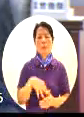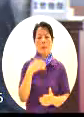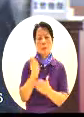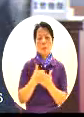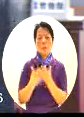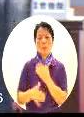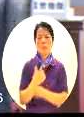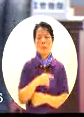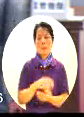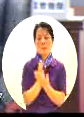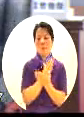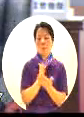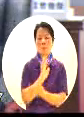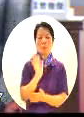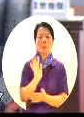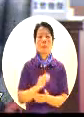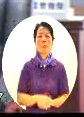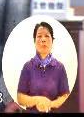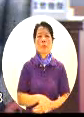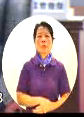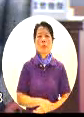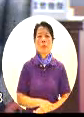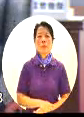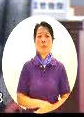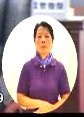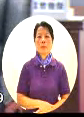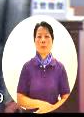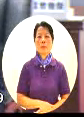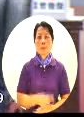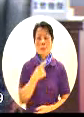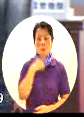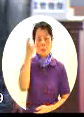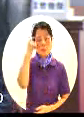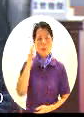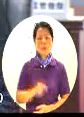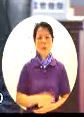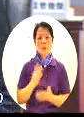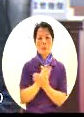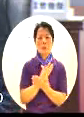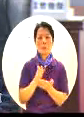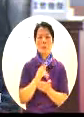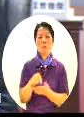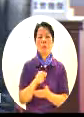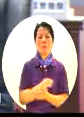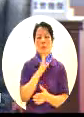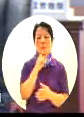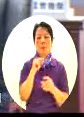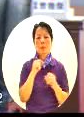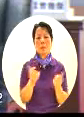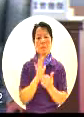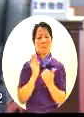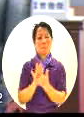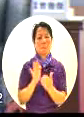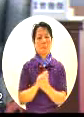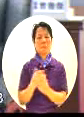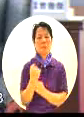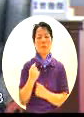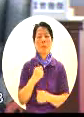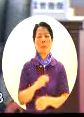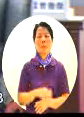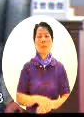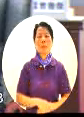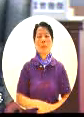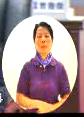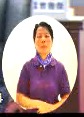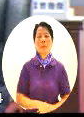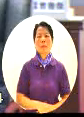批判哈，少一点批判哈，啊，我认为批判 是一种阻力了哈，是一种阻力哈。